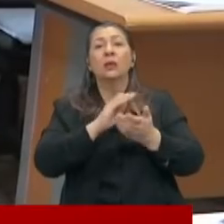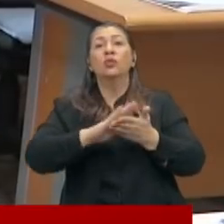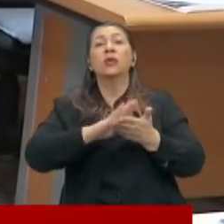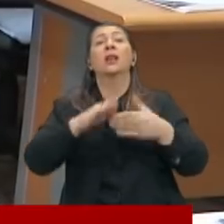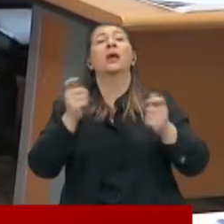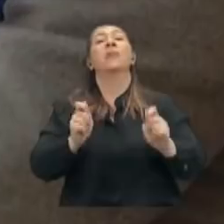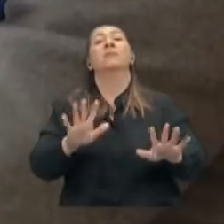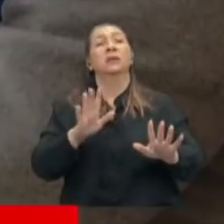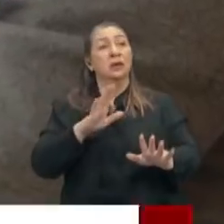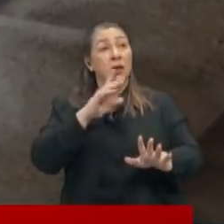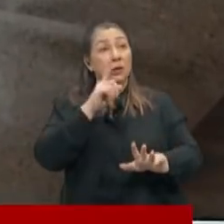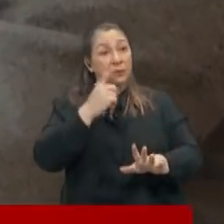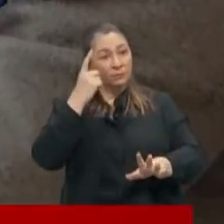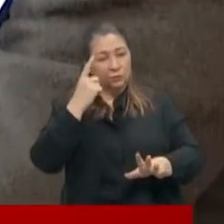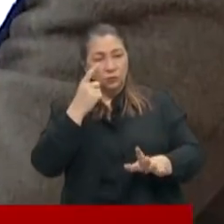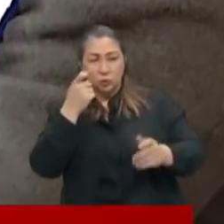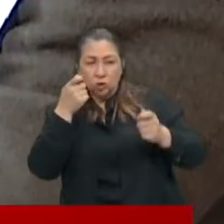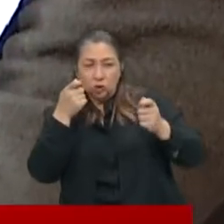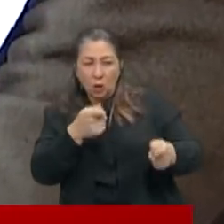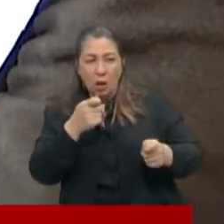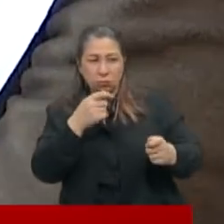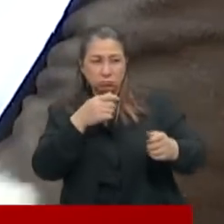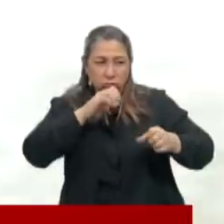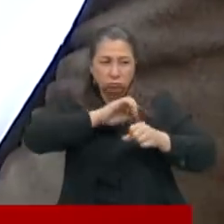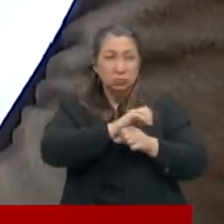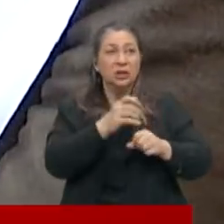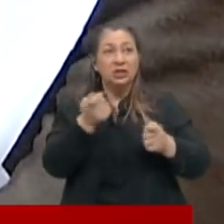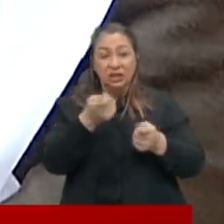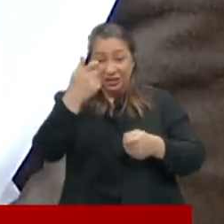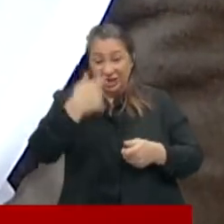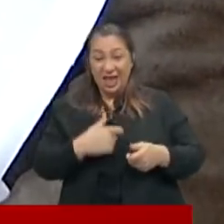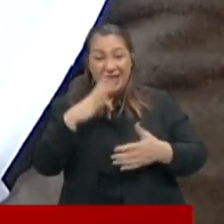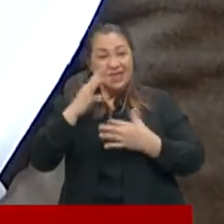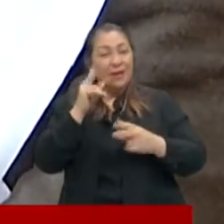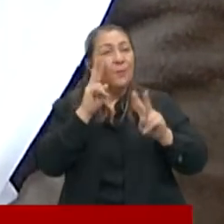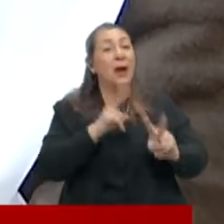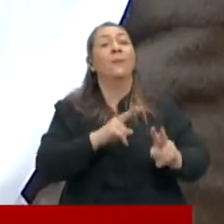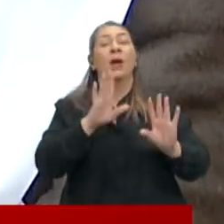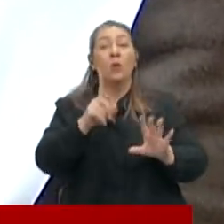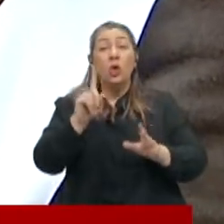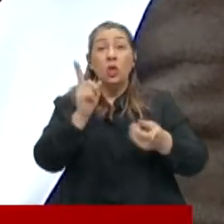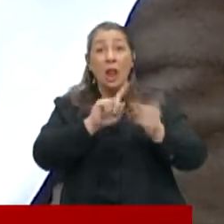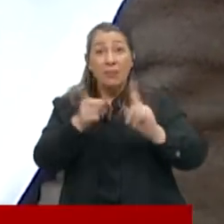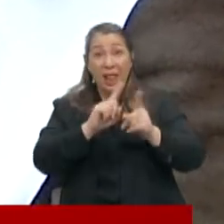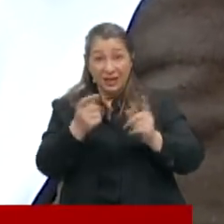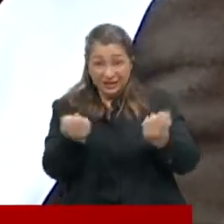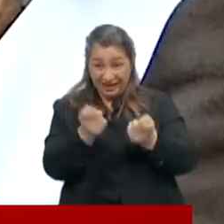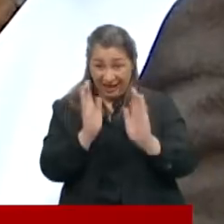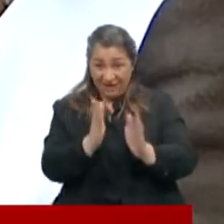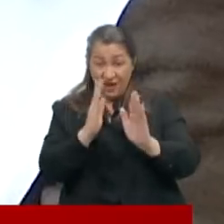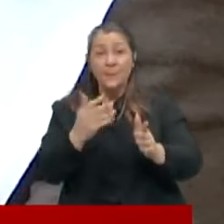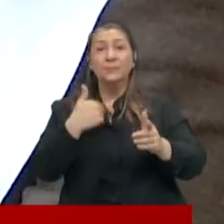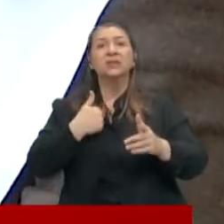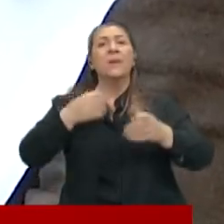çıktı. Mobbingi yasallaştıran, çalışanlara insanca yaklaşmayan bu yönetmelik yürürlükte oldukça